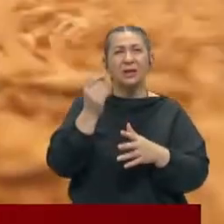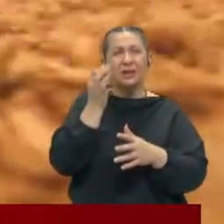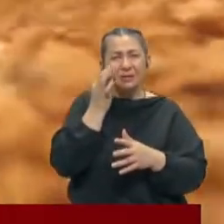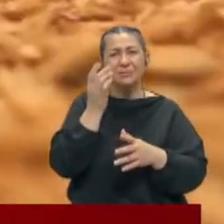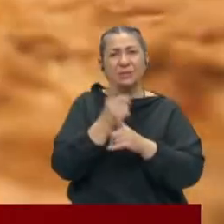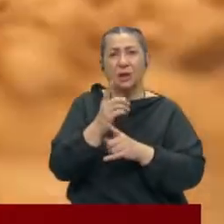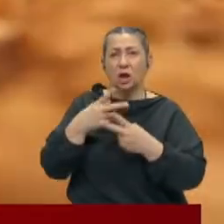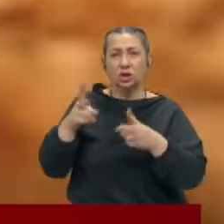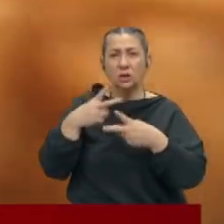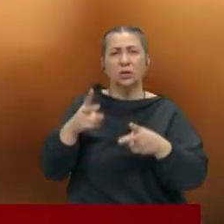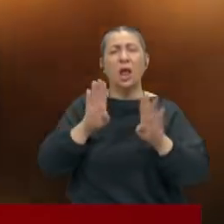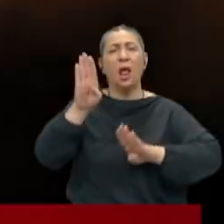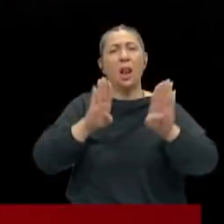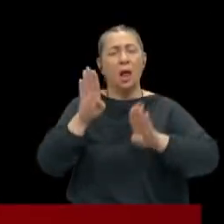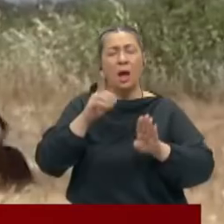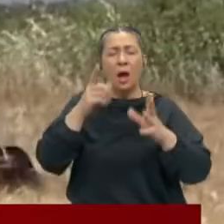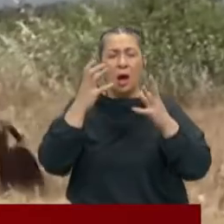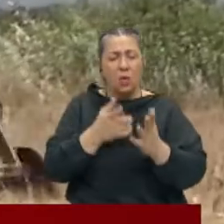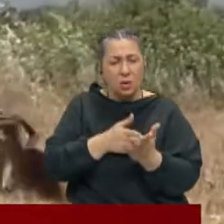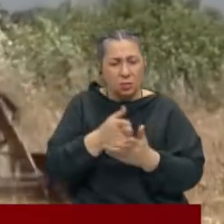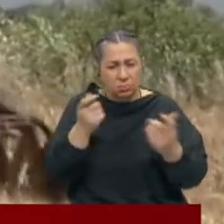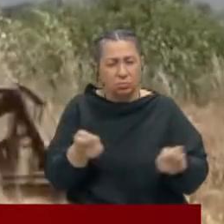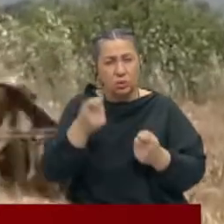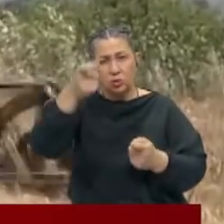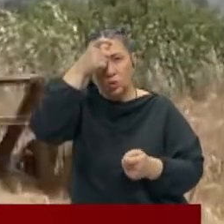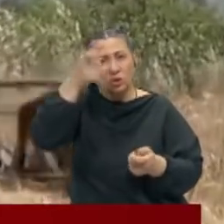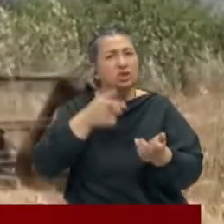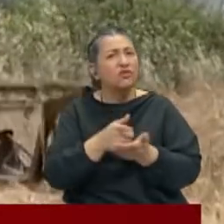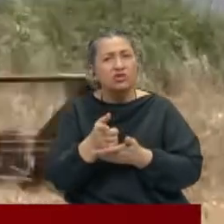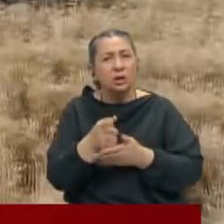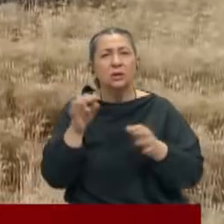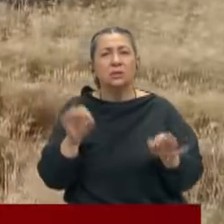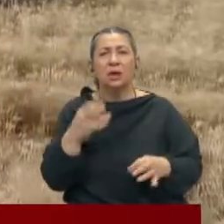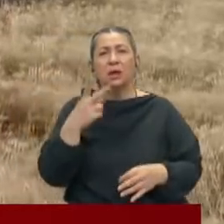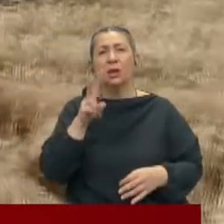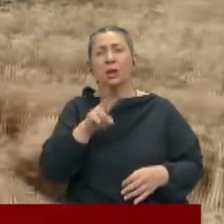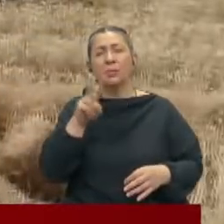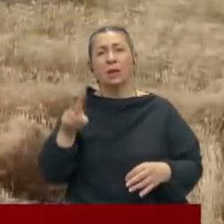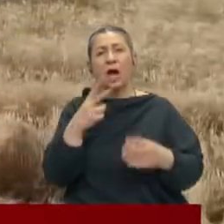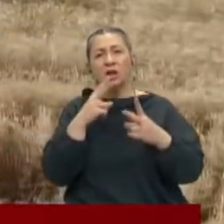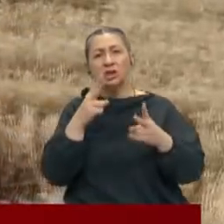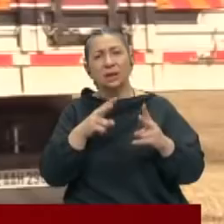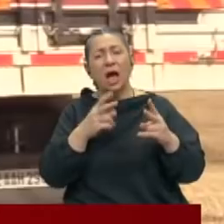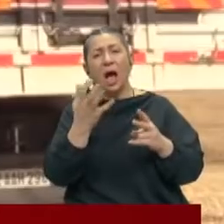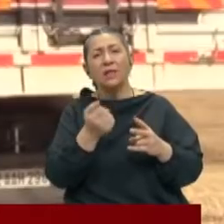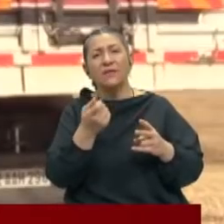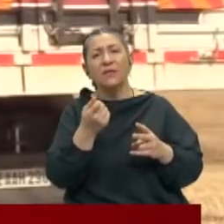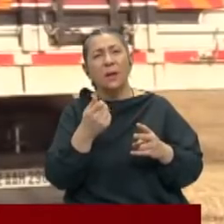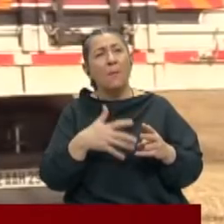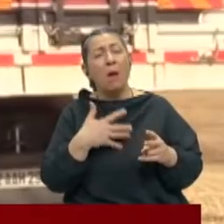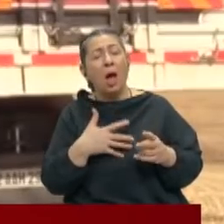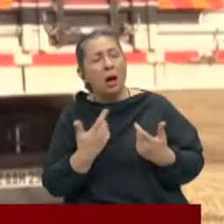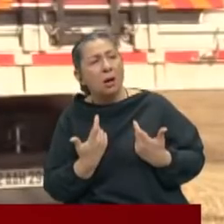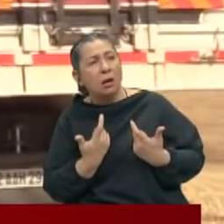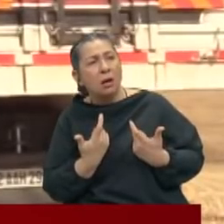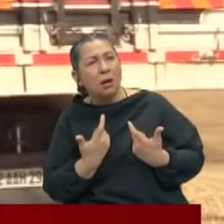ediyor. Ağır üretim maliyetleri altında ekim yapmaya uğraşan Türk çiftçisi ise şimdi 2022'de açıklanacak alım fiyatlarının